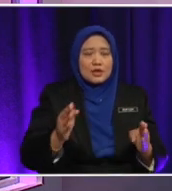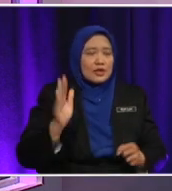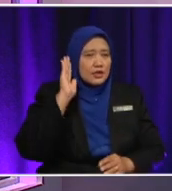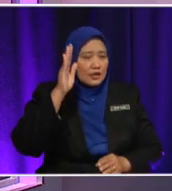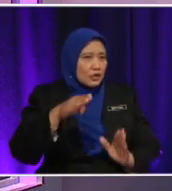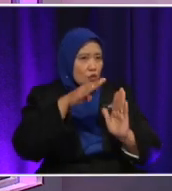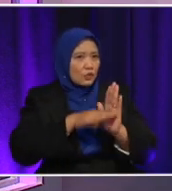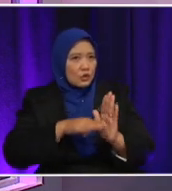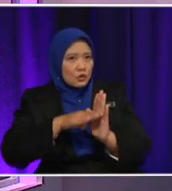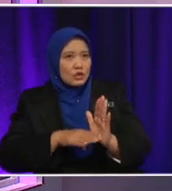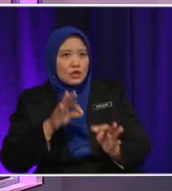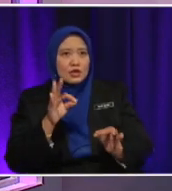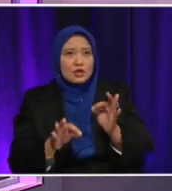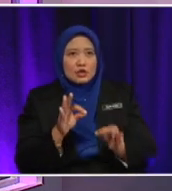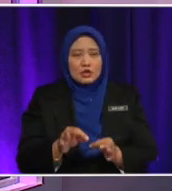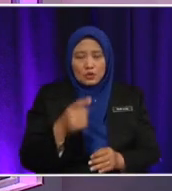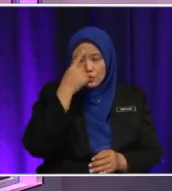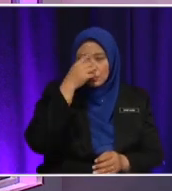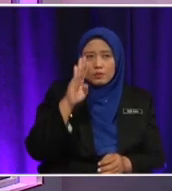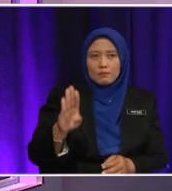jadi dapat derajat